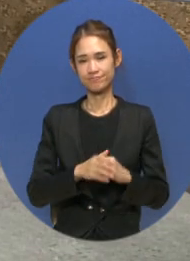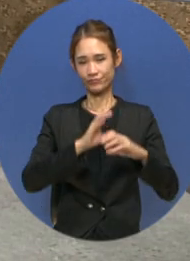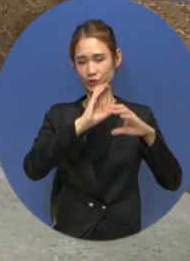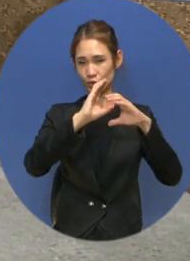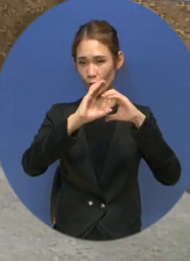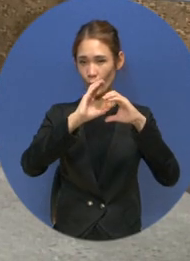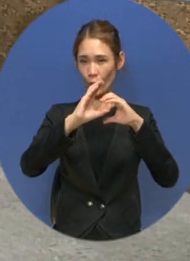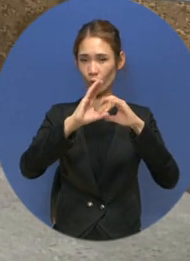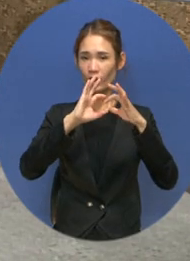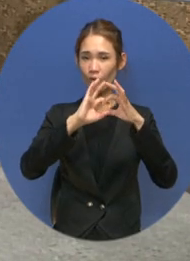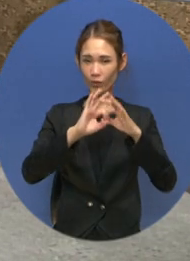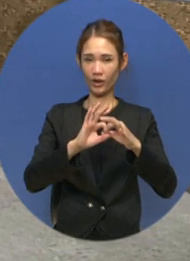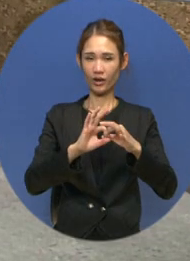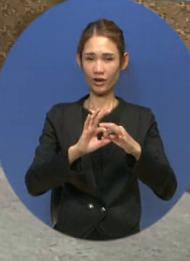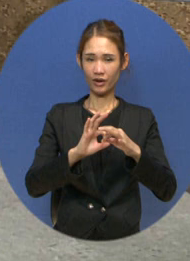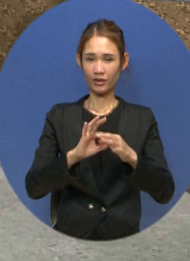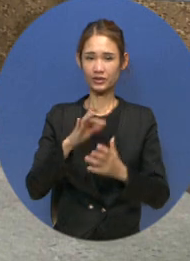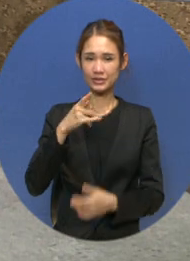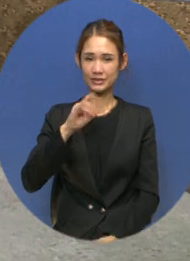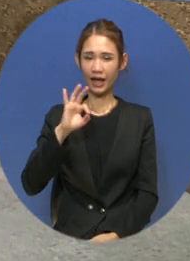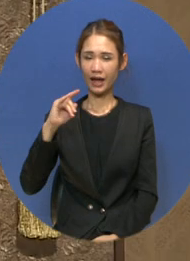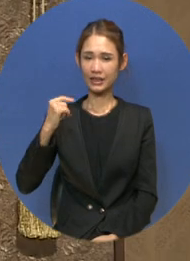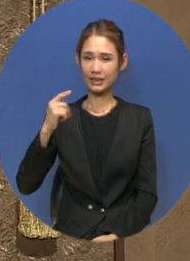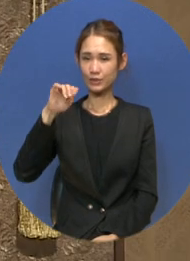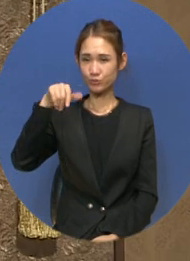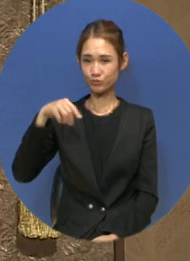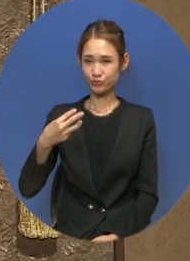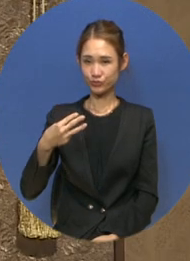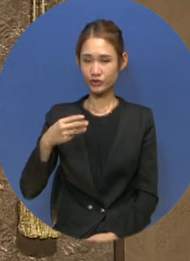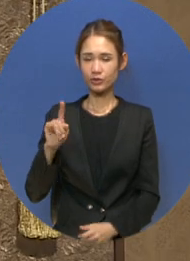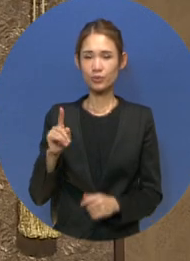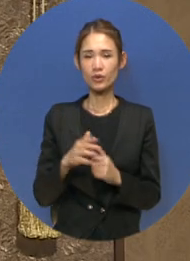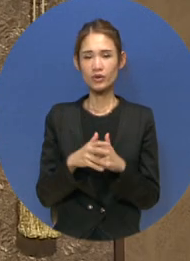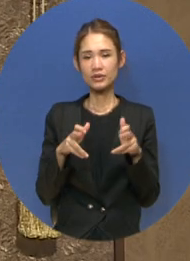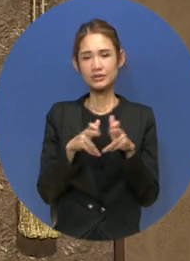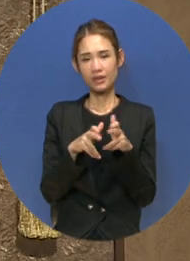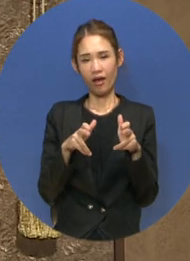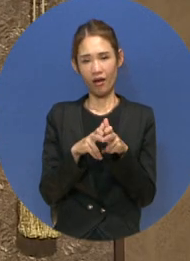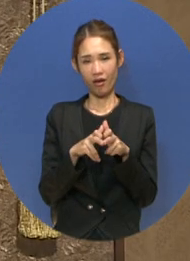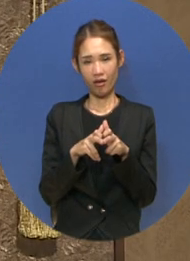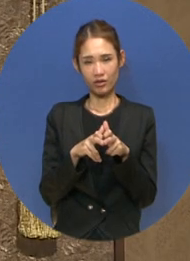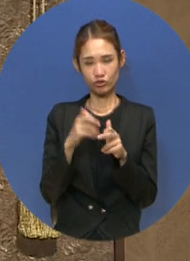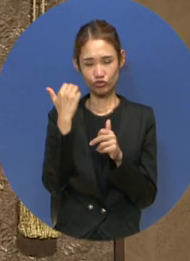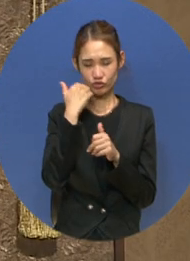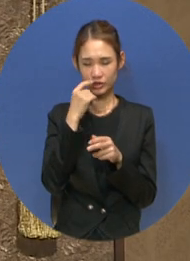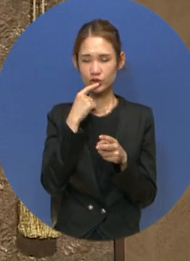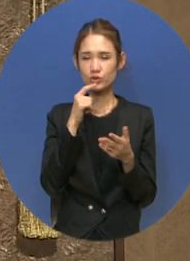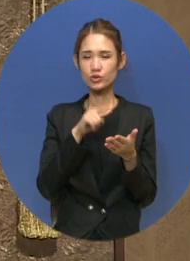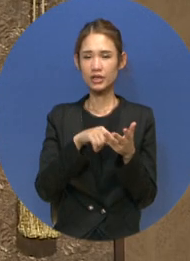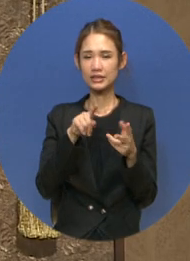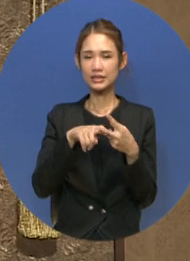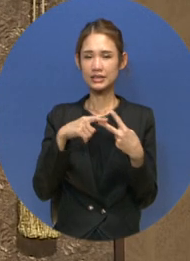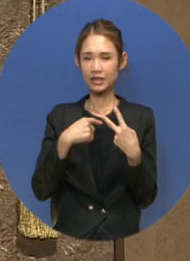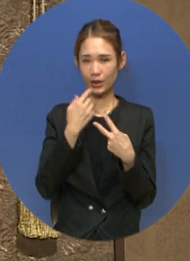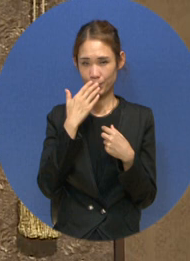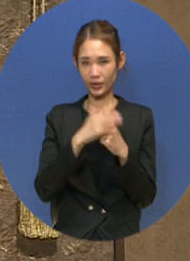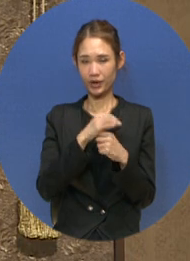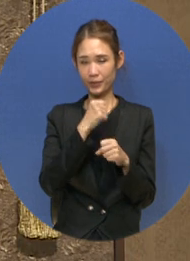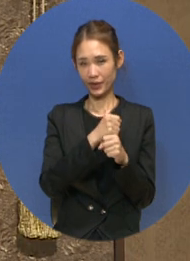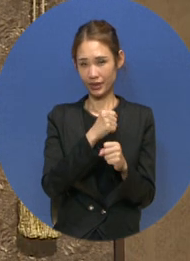대한 부분 중에서는 앞서 얘기했던 사인몰에 대한 부분입니다. 그래서 장애인들이 누구나 다 쉽게 이해할 수 있는 사인몰을